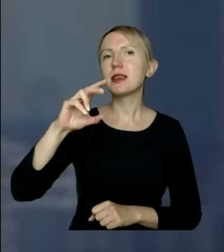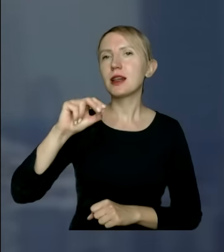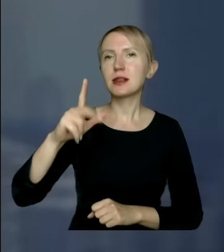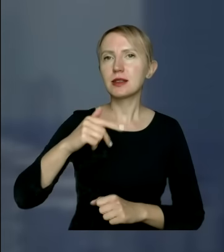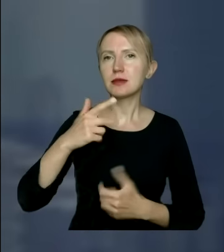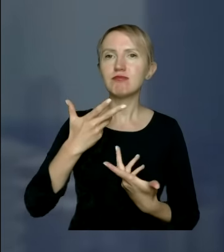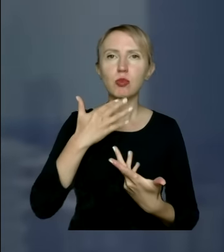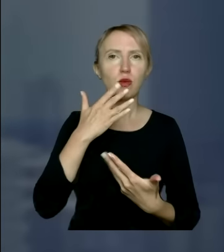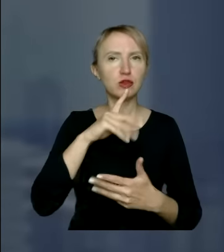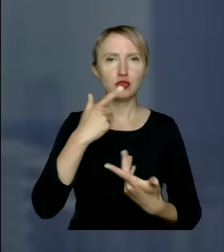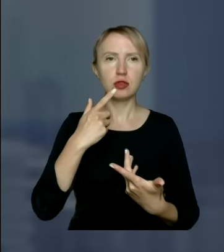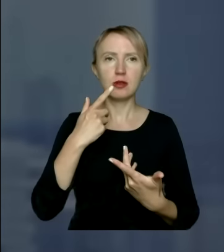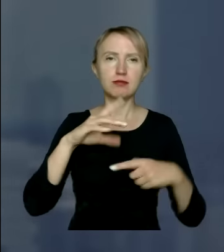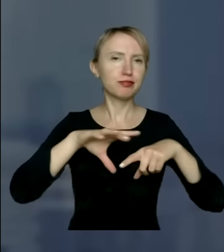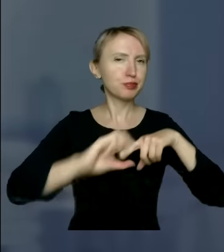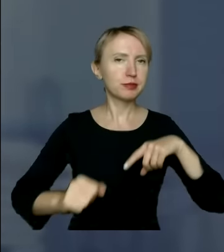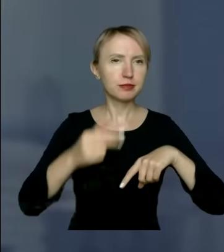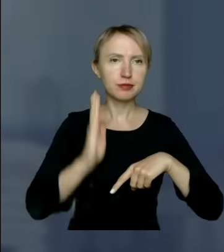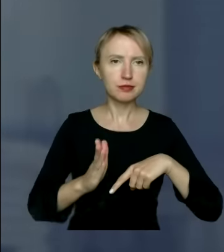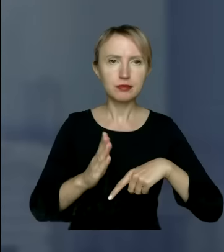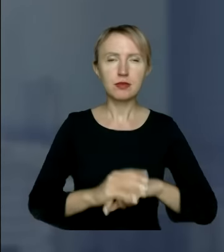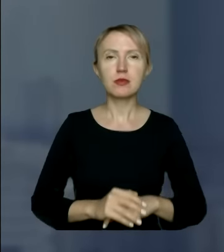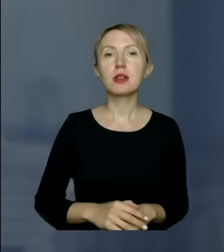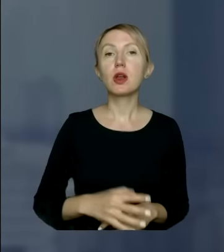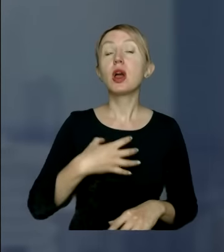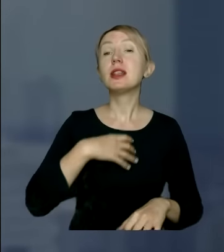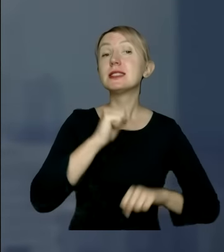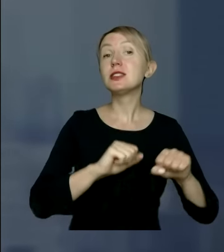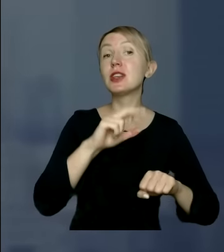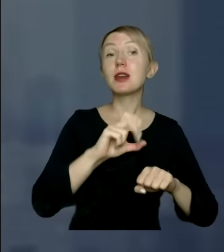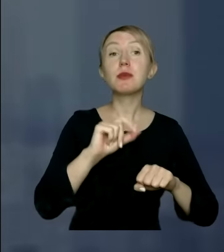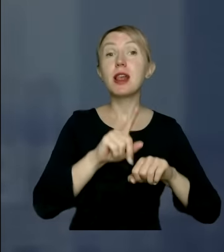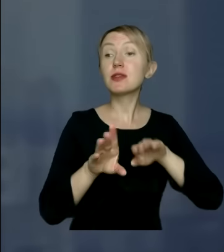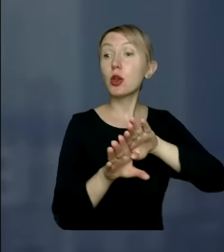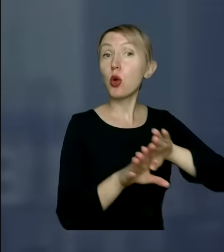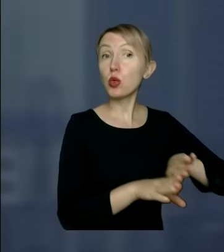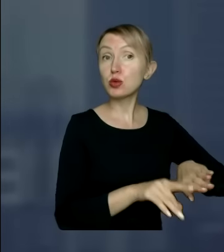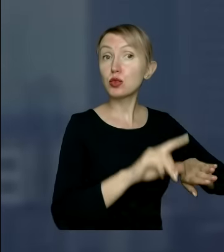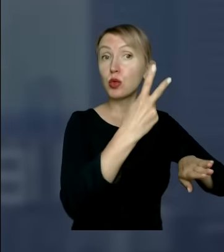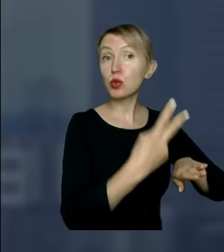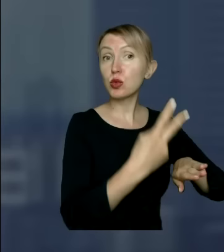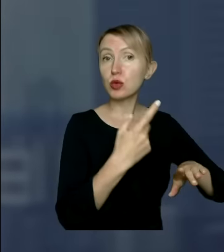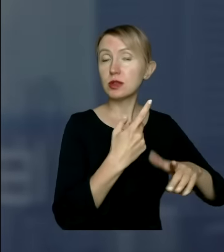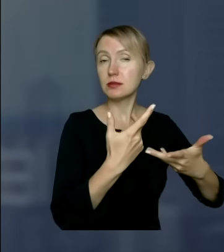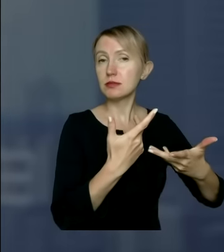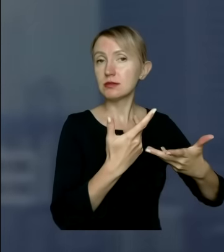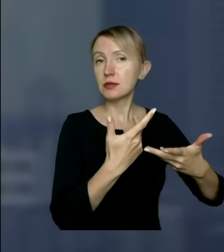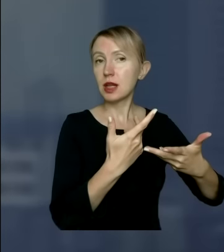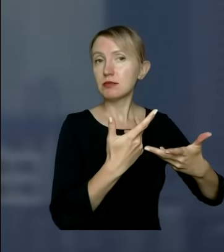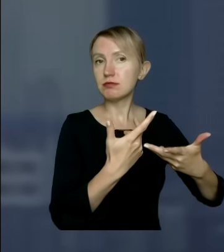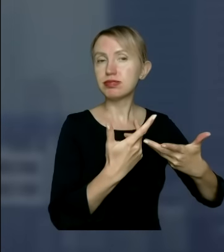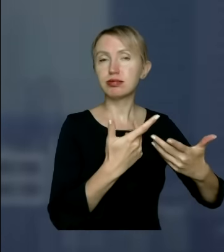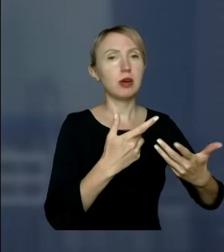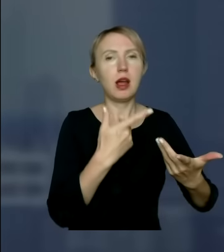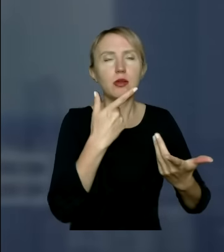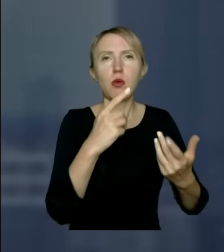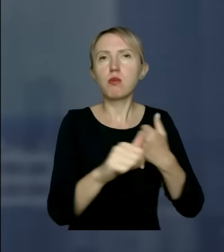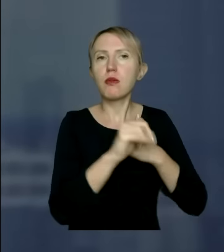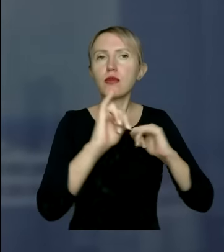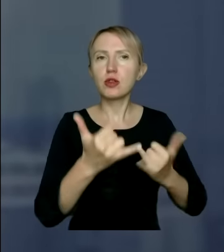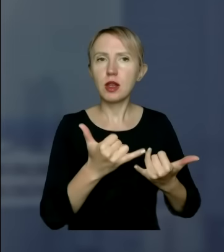sędziego dziwański który już został przez sędziego Chmielewskiego wykluczona dyscyplinarka ma być za co delikt dyscyplinarny popełniony delikt